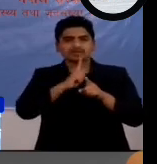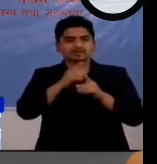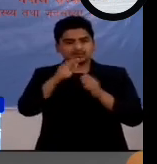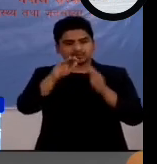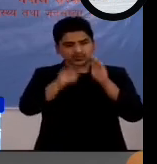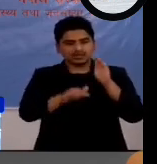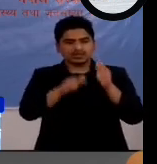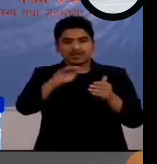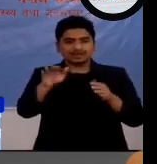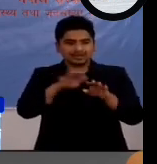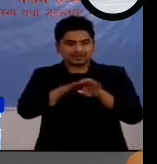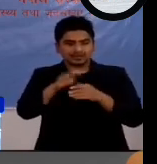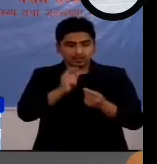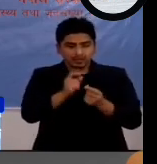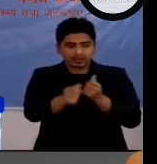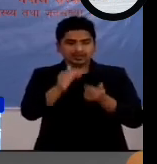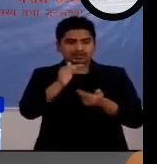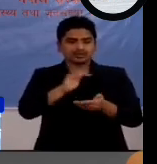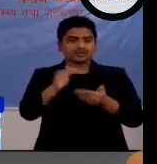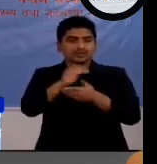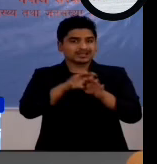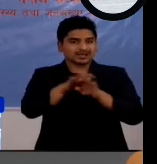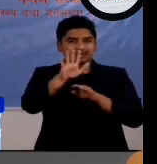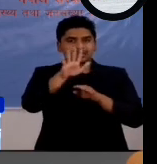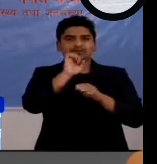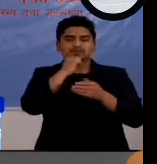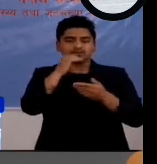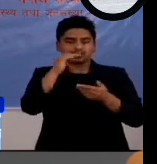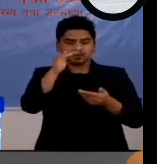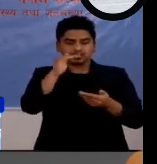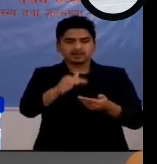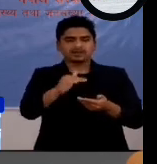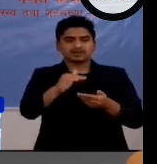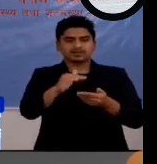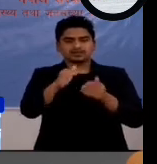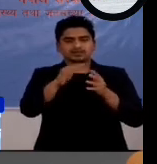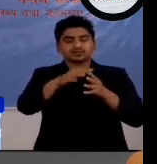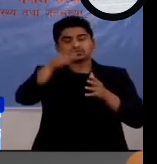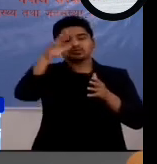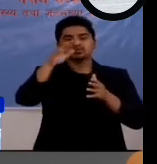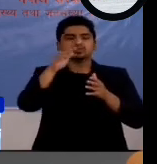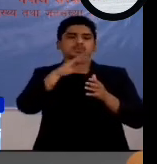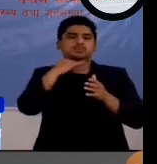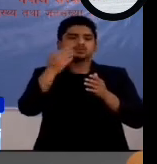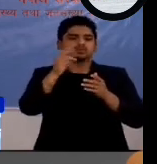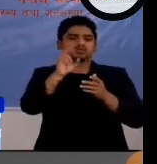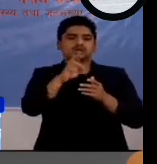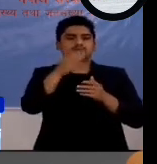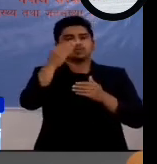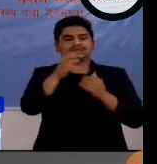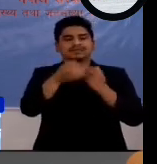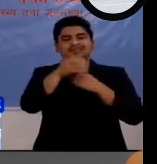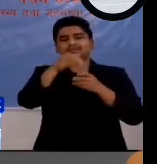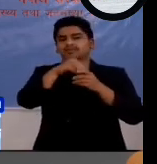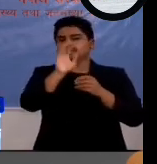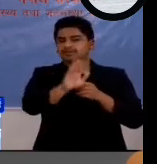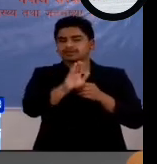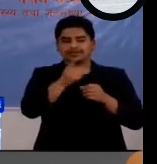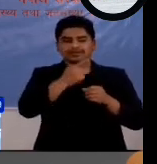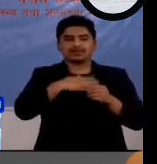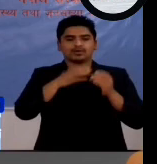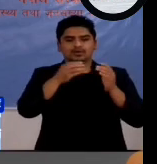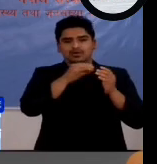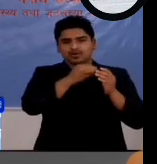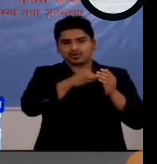वर्ष मुनिका बालबालिका, नवजात शिशु र 5 वर्ष भन्दा मुनिका बालबालिकाको उच्च मृत्यु दर हुने देशमा पर्छौं। अनि त्यसपछि